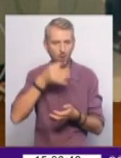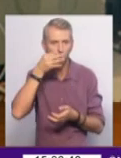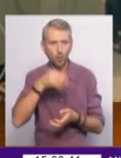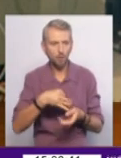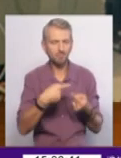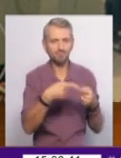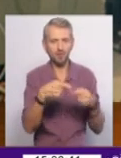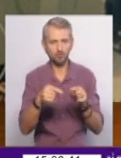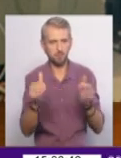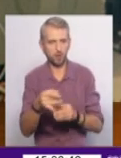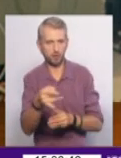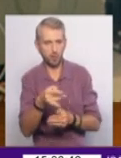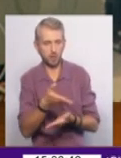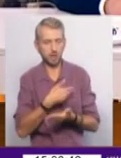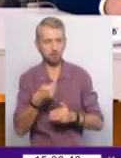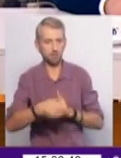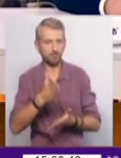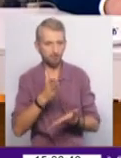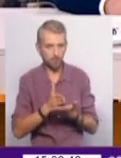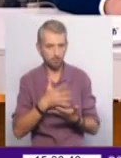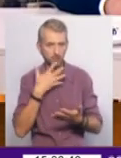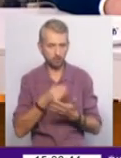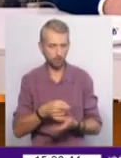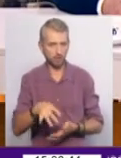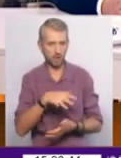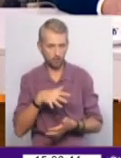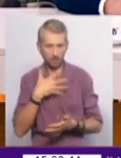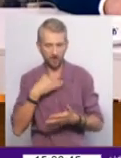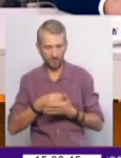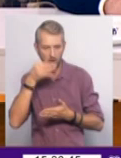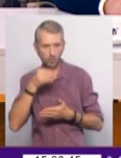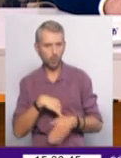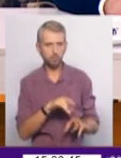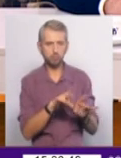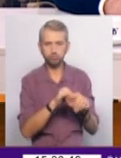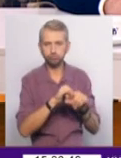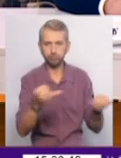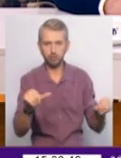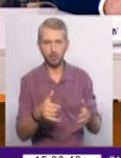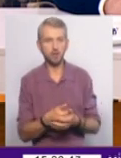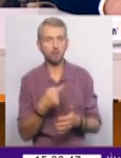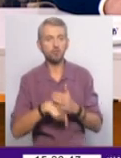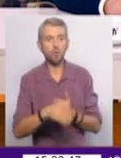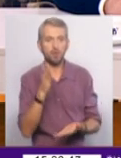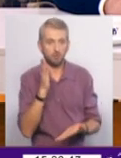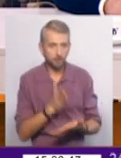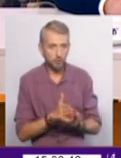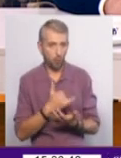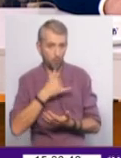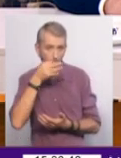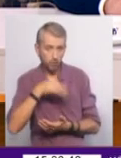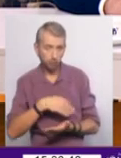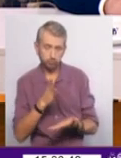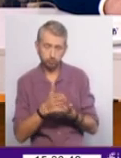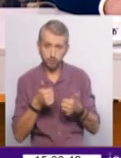інші мікрорайони, які вже ми маємо на своєму районі. Угу. Ну, тому що є чим поділитися. І